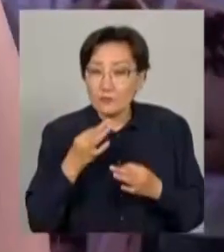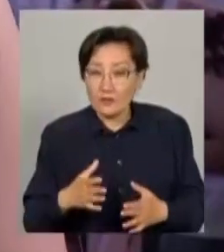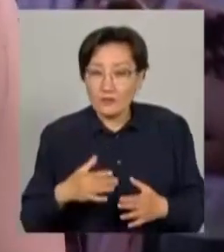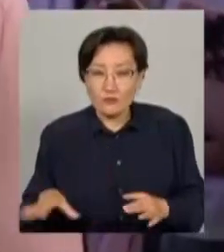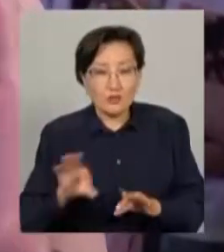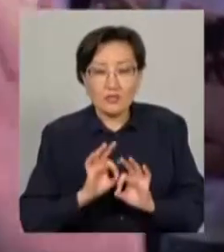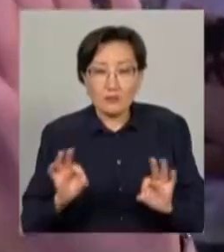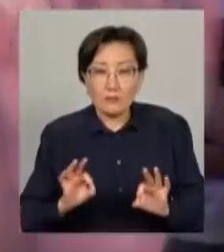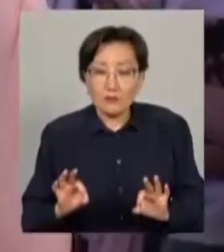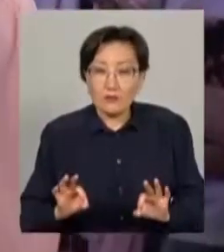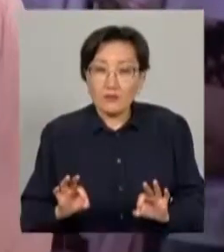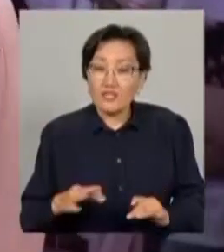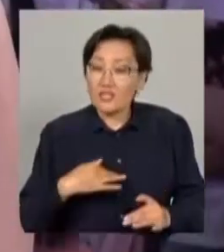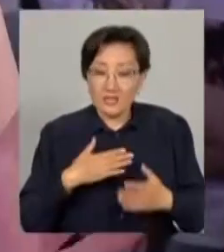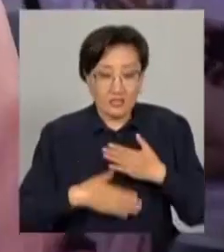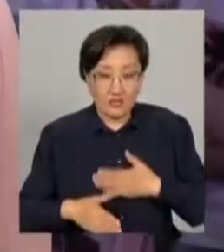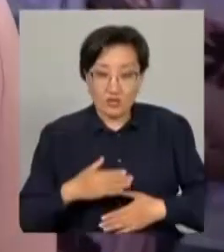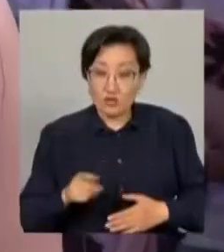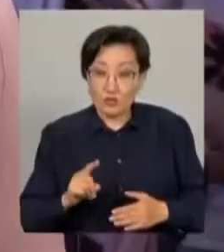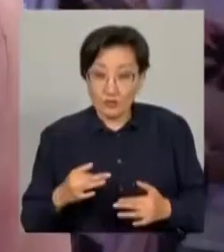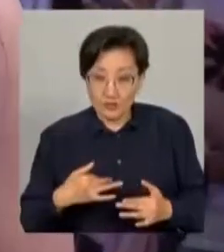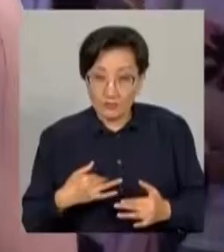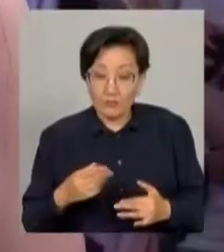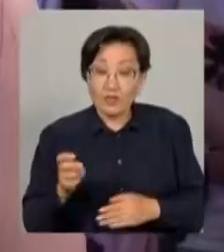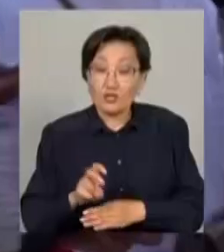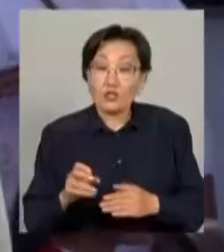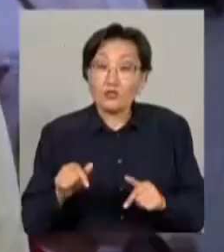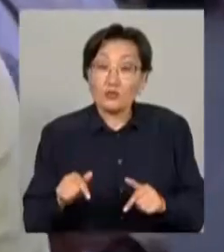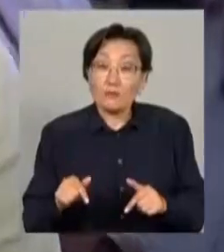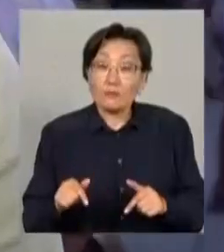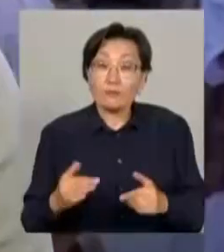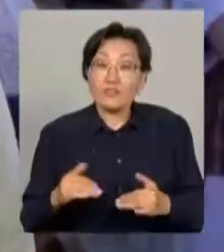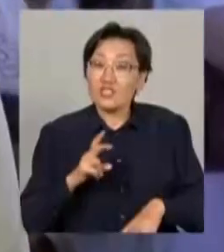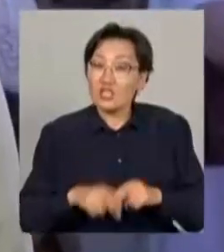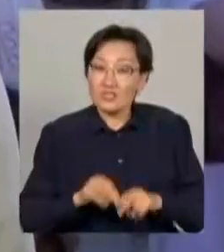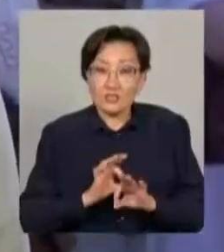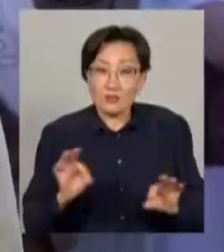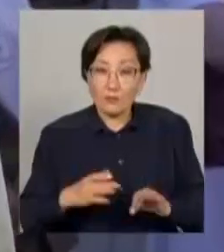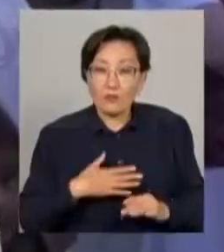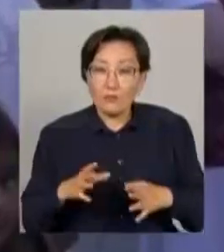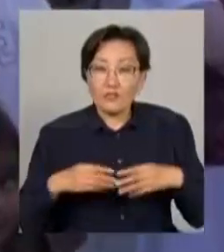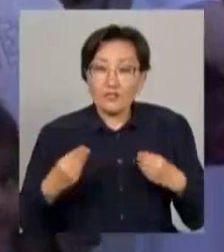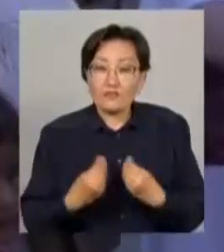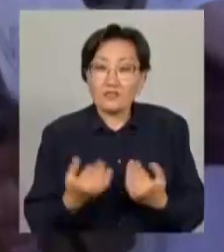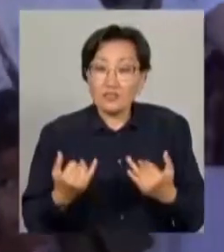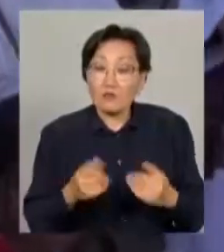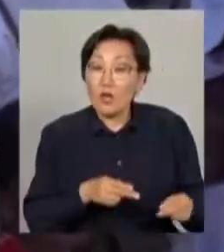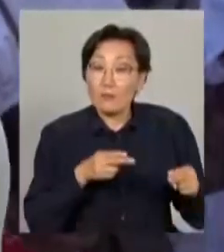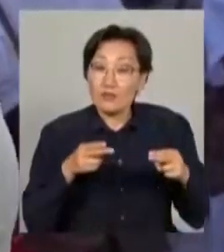классно. Вообще, я радостна, вообще, что пришла сюда. Настроение отличное. Мы с семьей сегодня